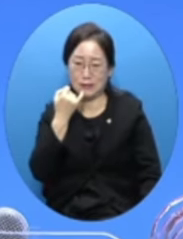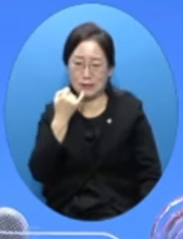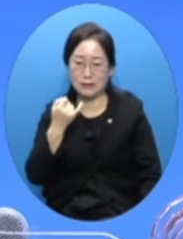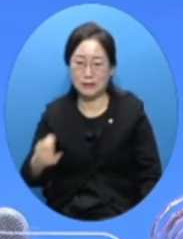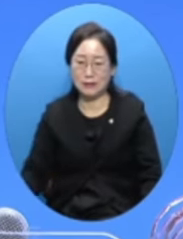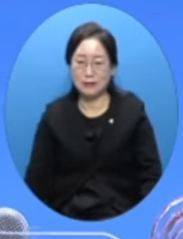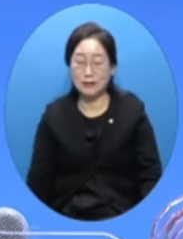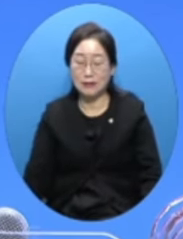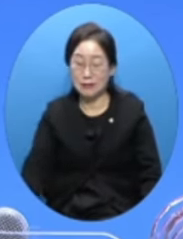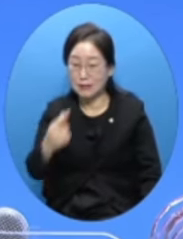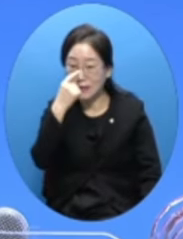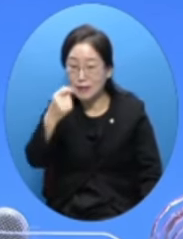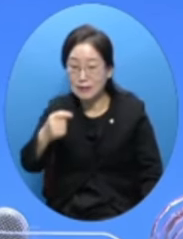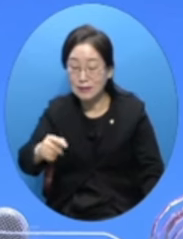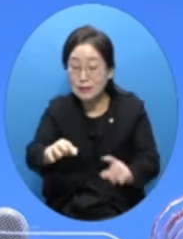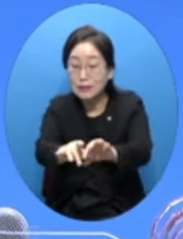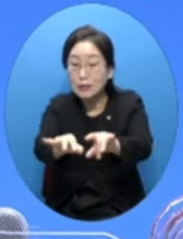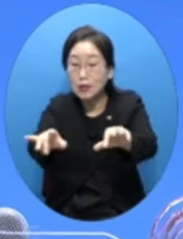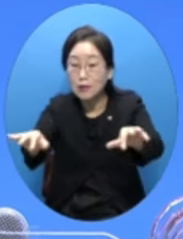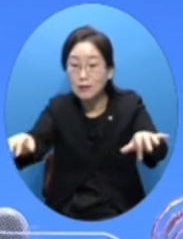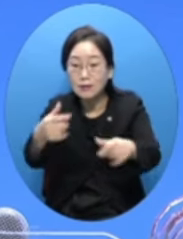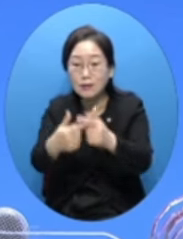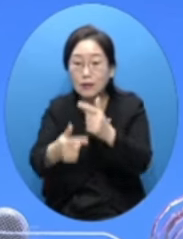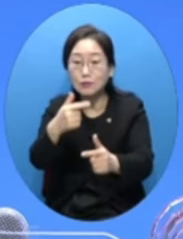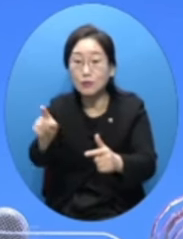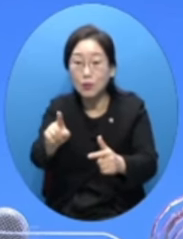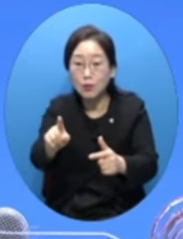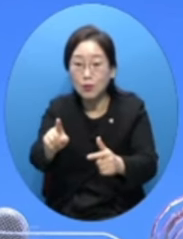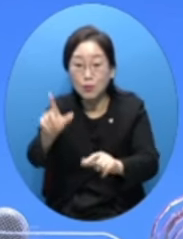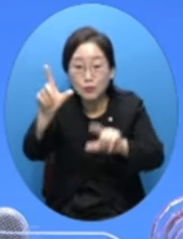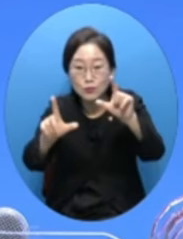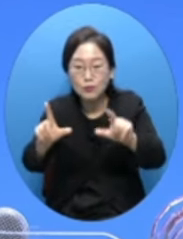이 가시떨기나무가 바로 우리들입니다.